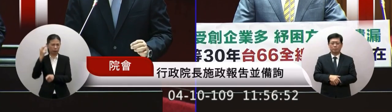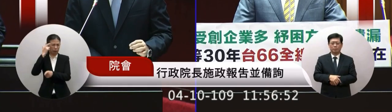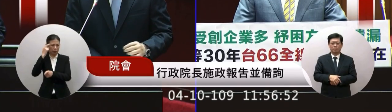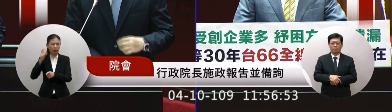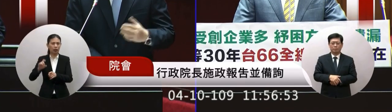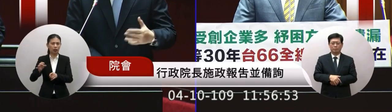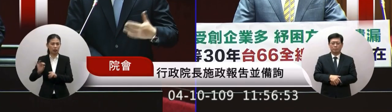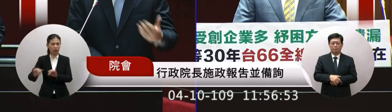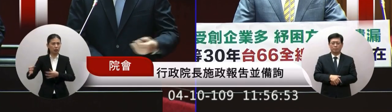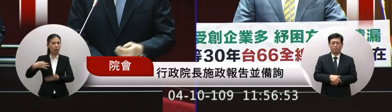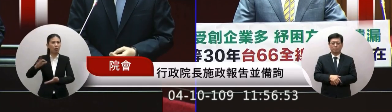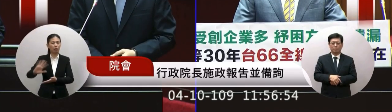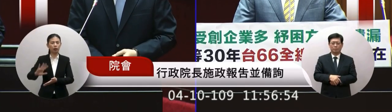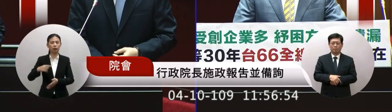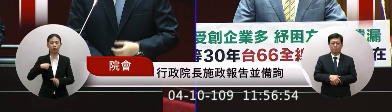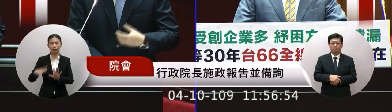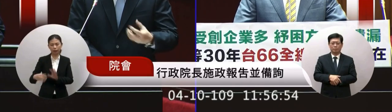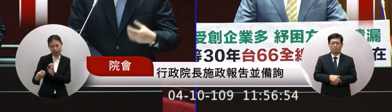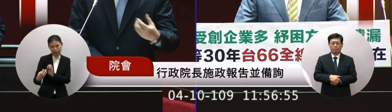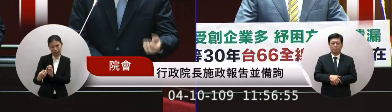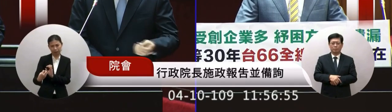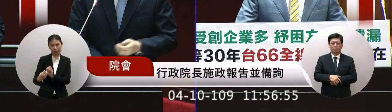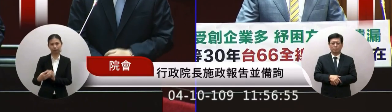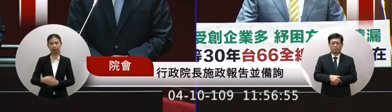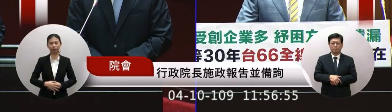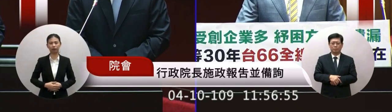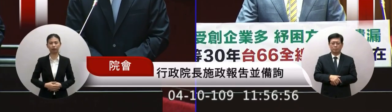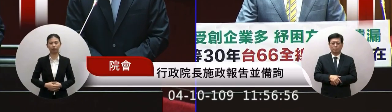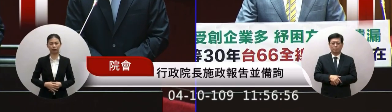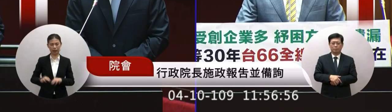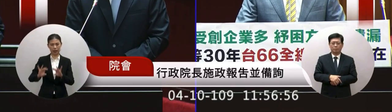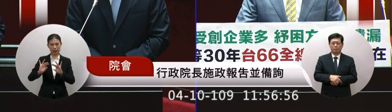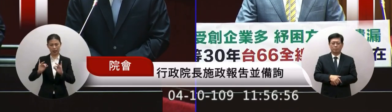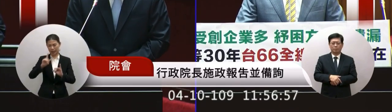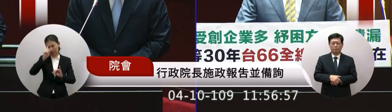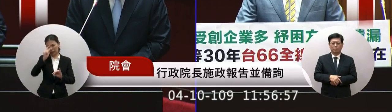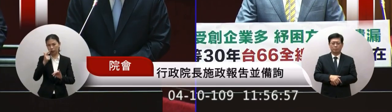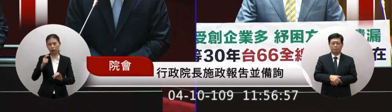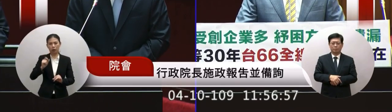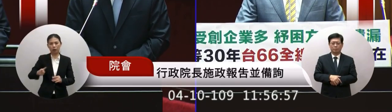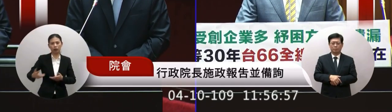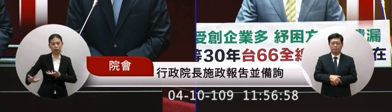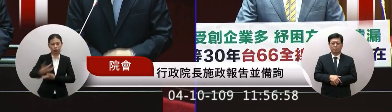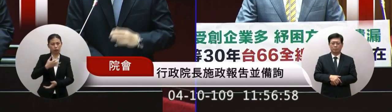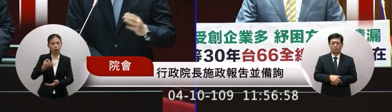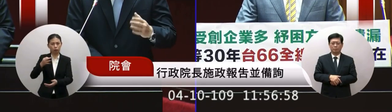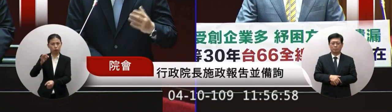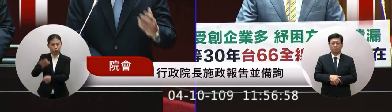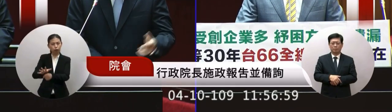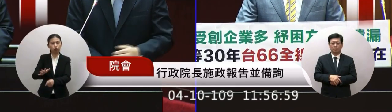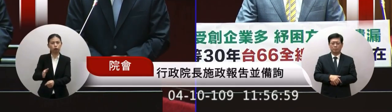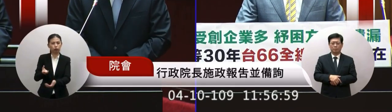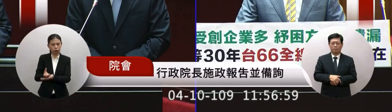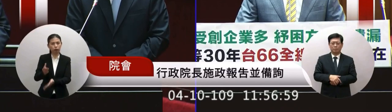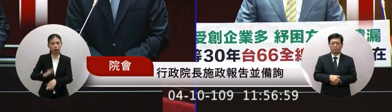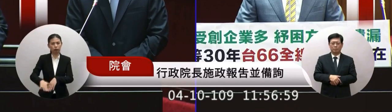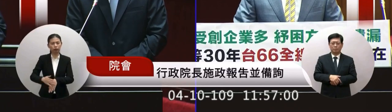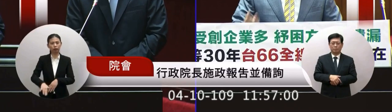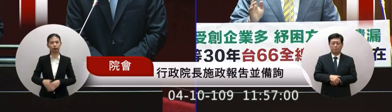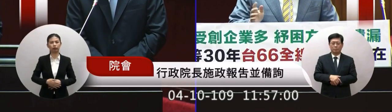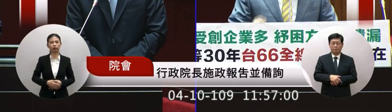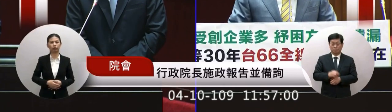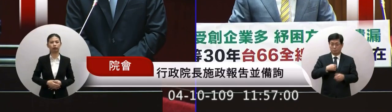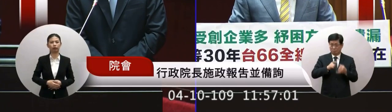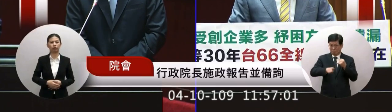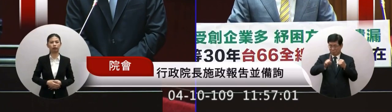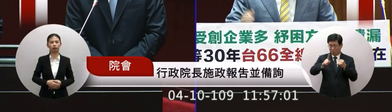对，那当然我们也在协议，这个就是用地的征收补偿的一个协议。 好，那我们